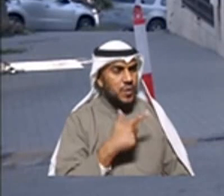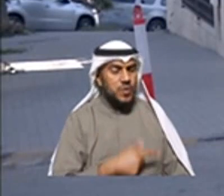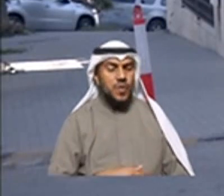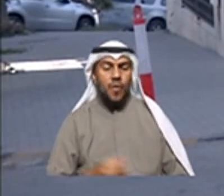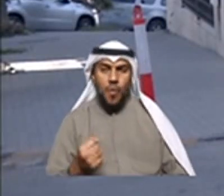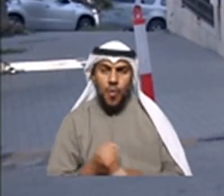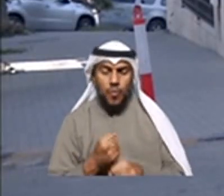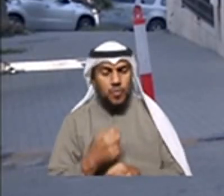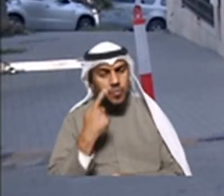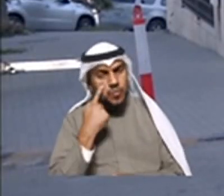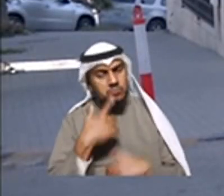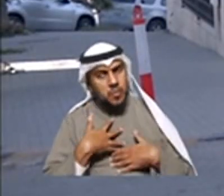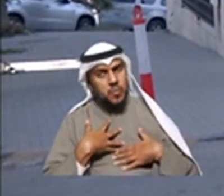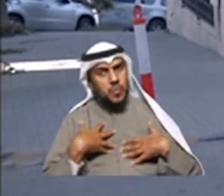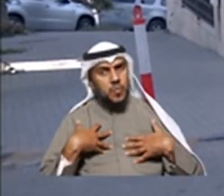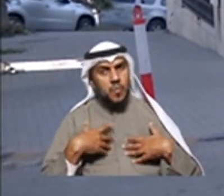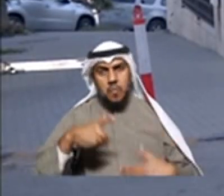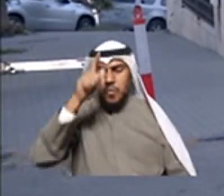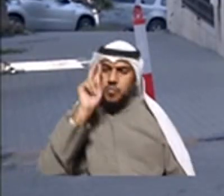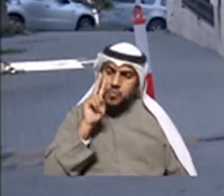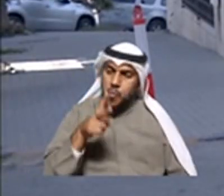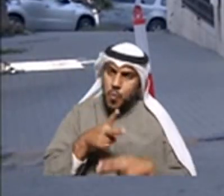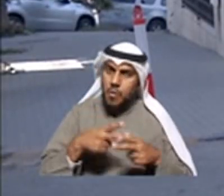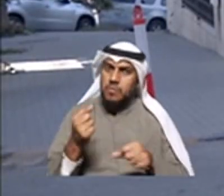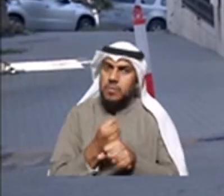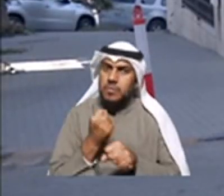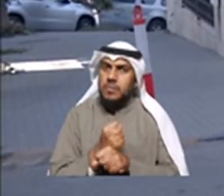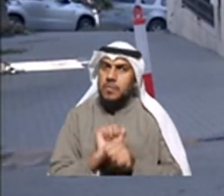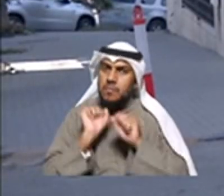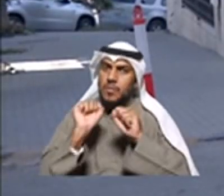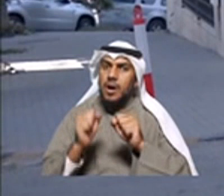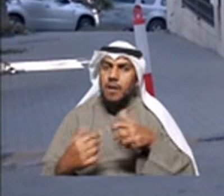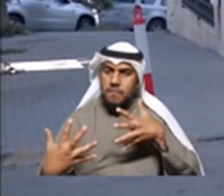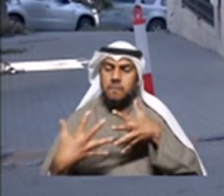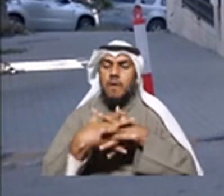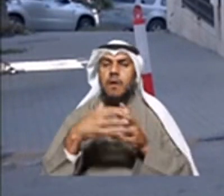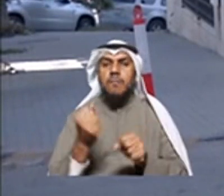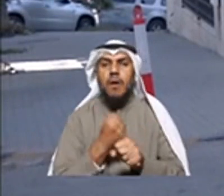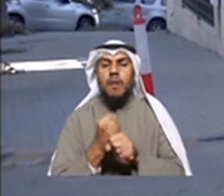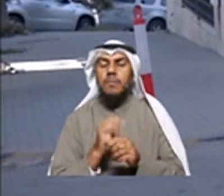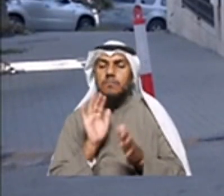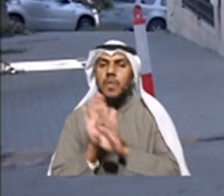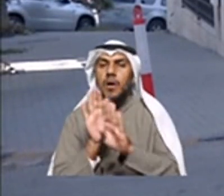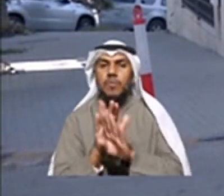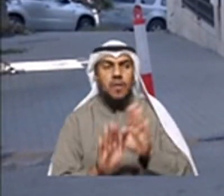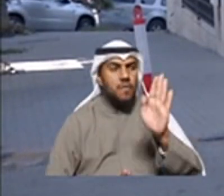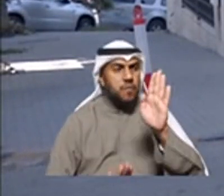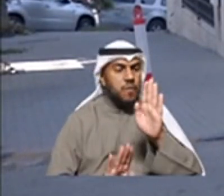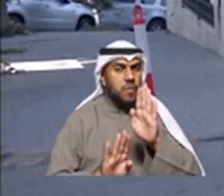الكويتي الكبير على الساحة الأردنية والذي غطى كافة القطاعات الاقتصادية، ما شكل دعما حقيقيا